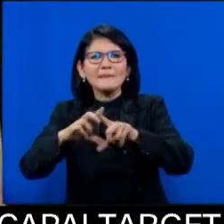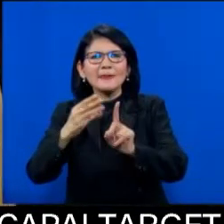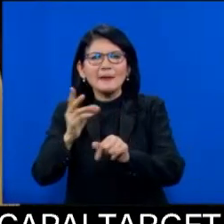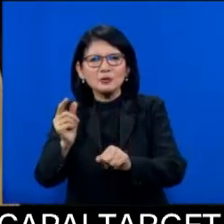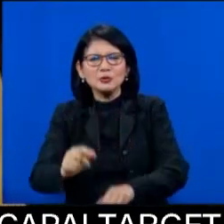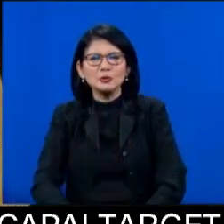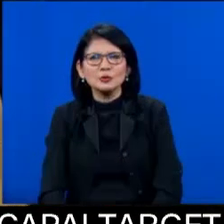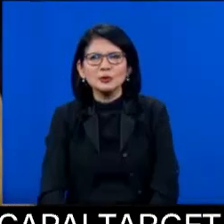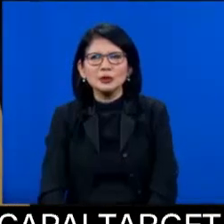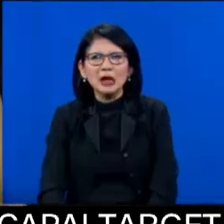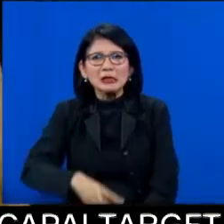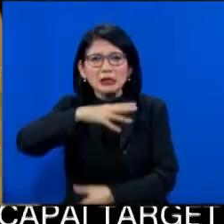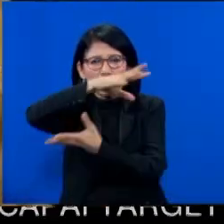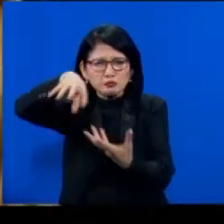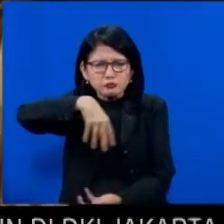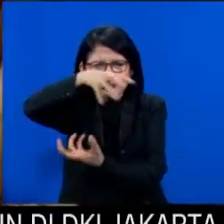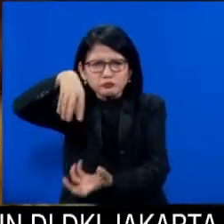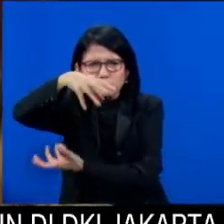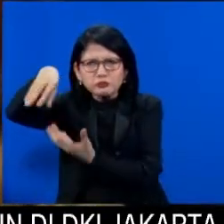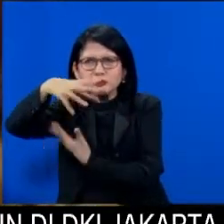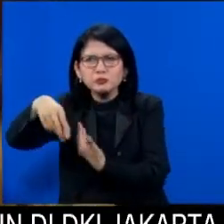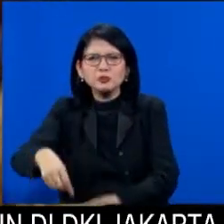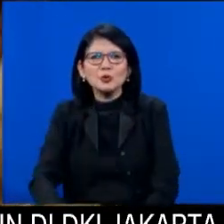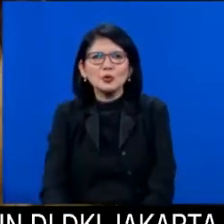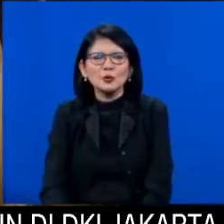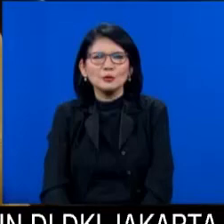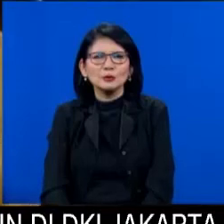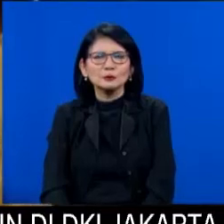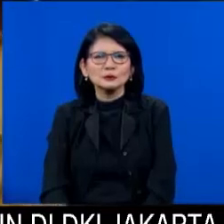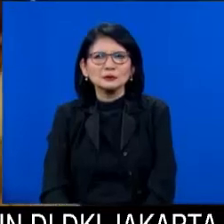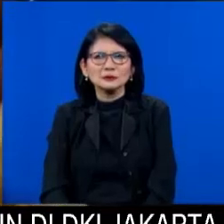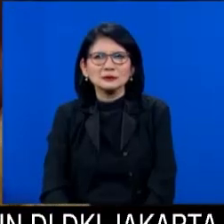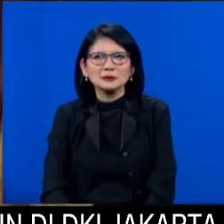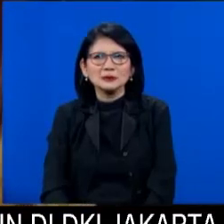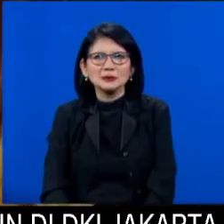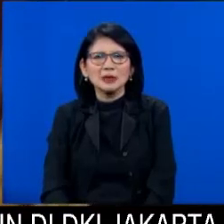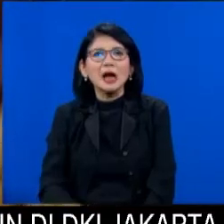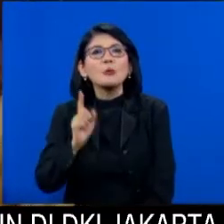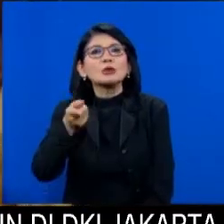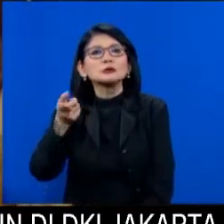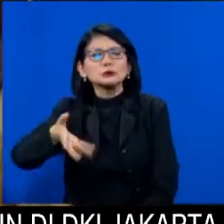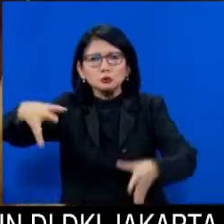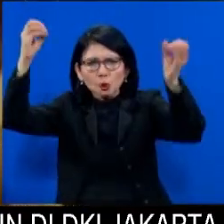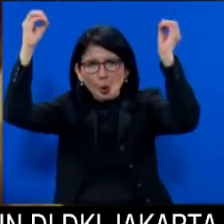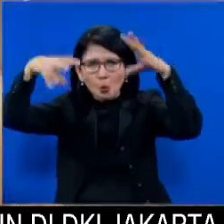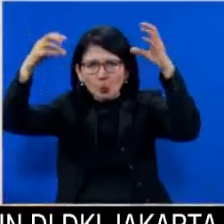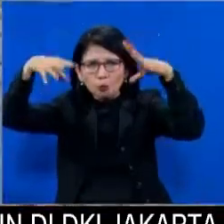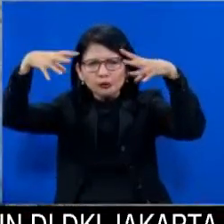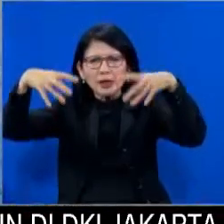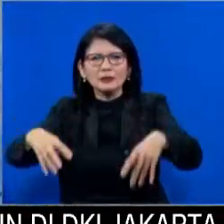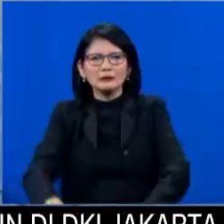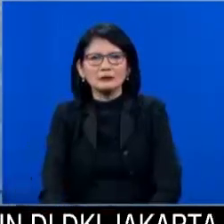Sempat terjadi puting beliung di dusun kami, ya. Tapi nggak sampai ke Ketepas juga. Kebetulan juga pas terjadi hujan juga, ya. Hujannya agak lebat juga sedikit.